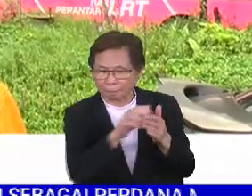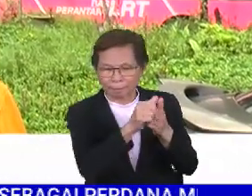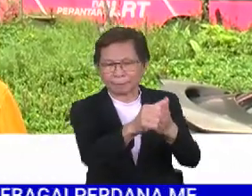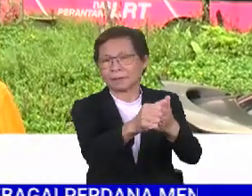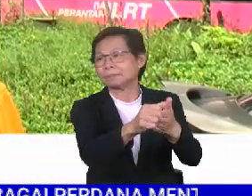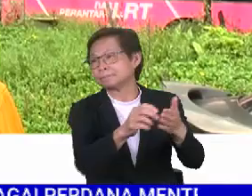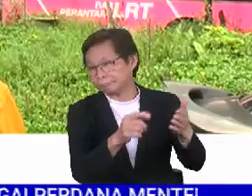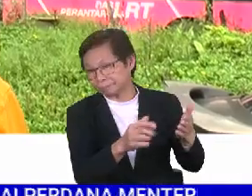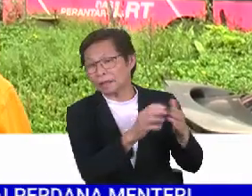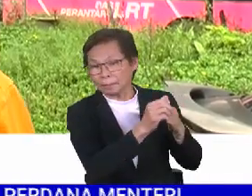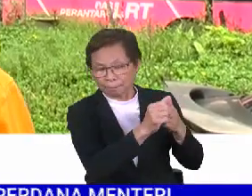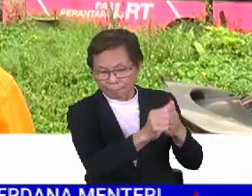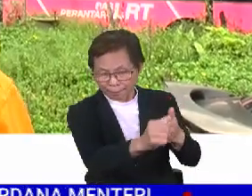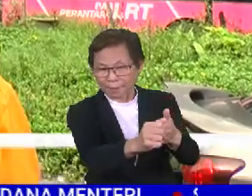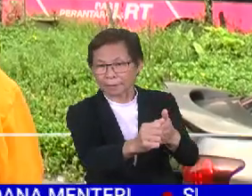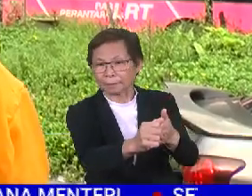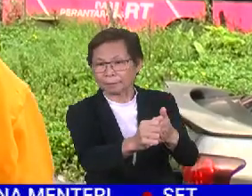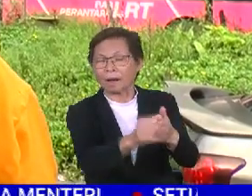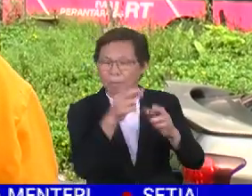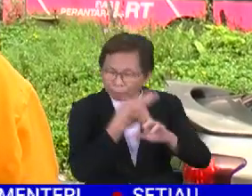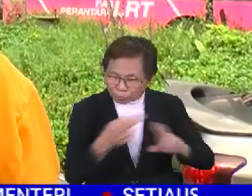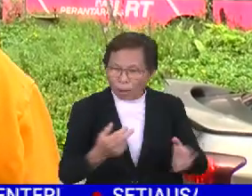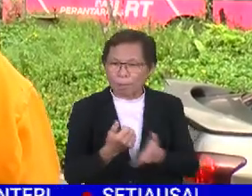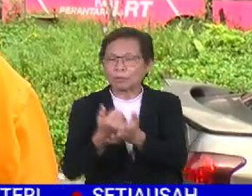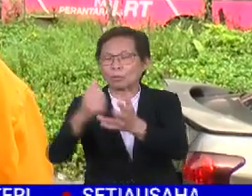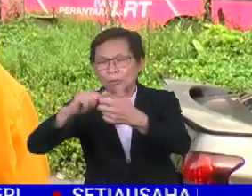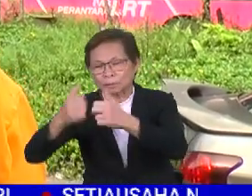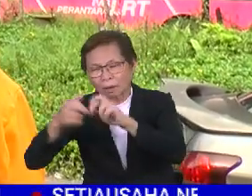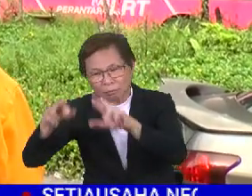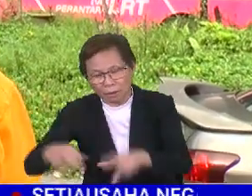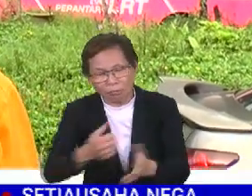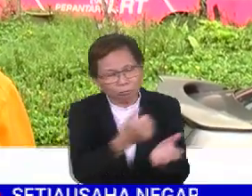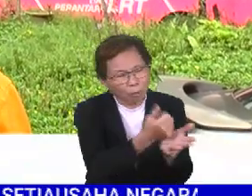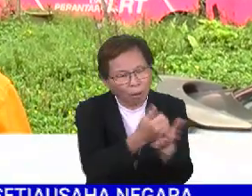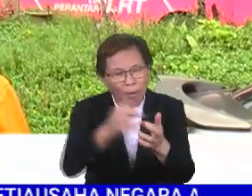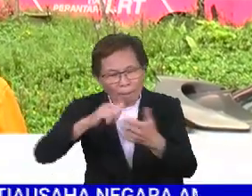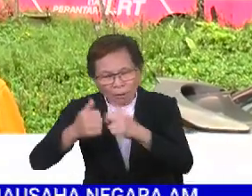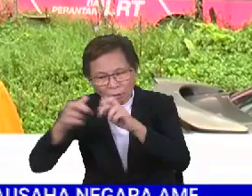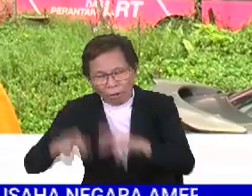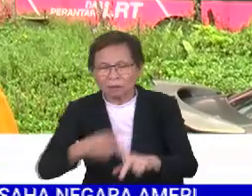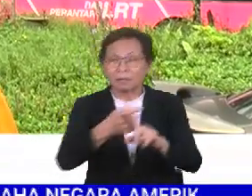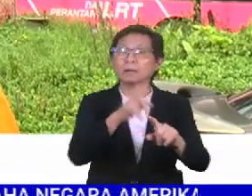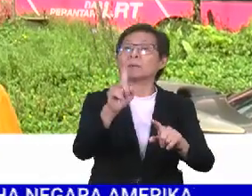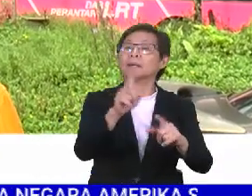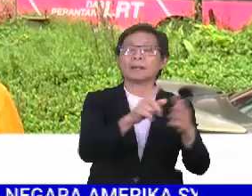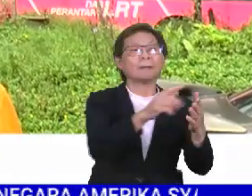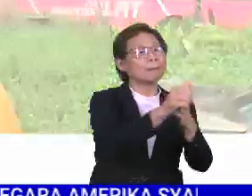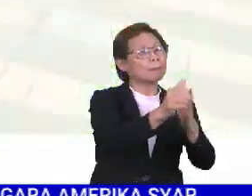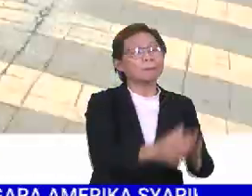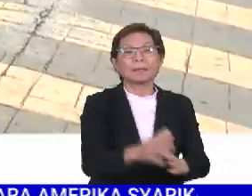kepimpinan. Kepimpinan untuk sedia membantu permasalahan rakyat. Walaupun daripada pihak mana pemimpin